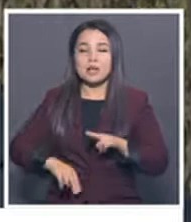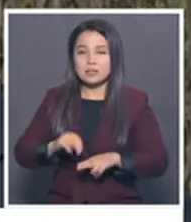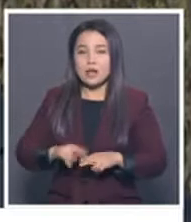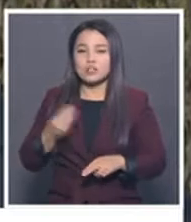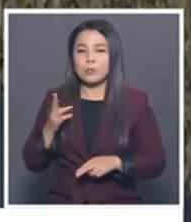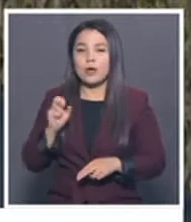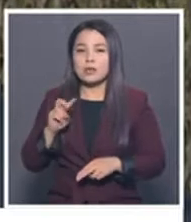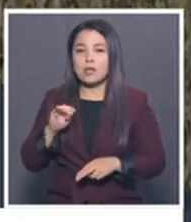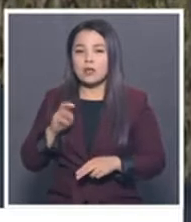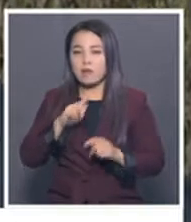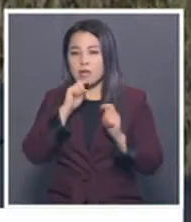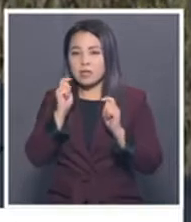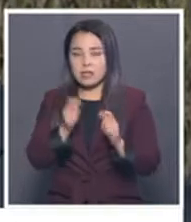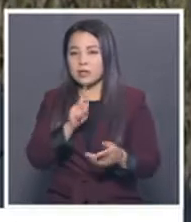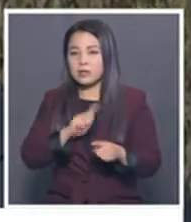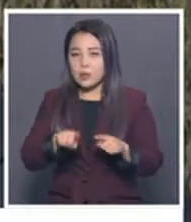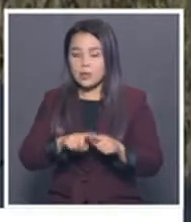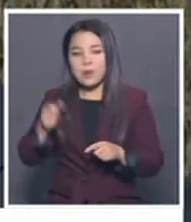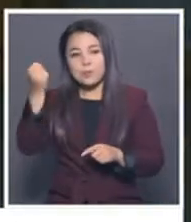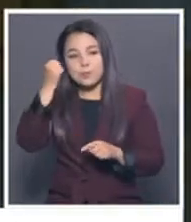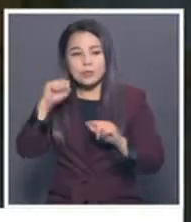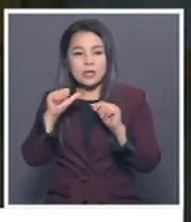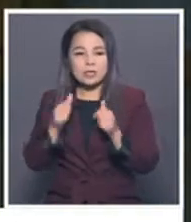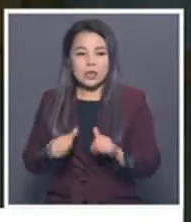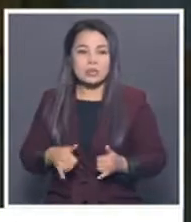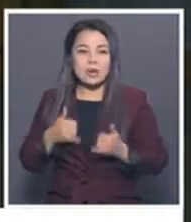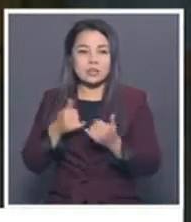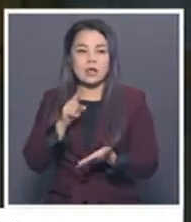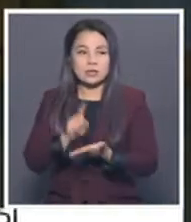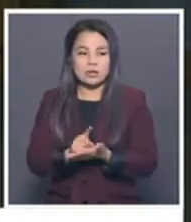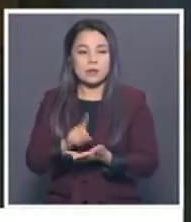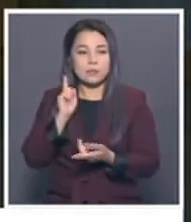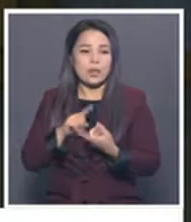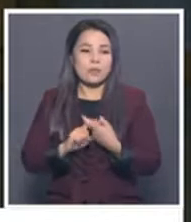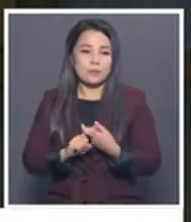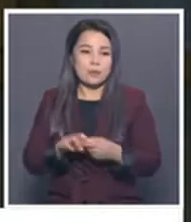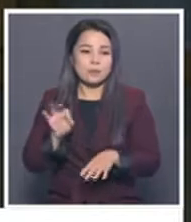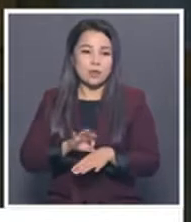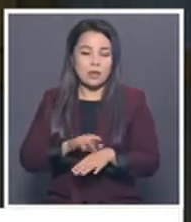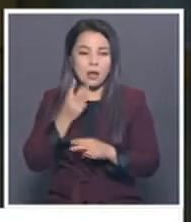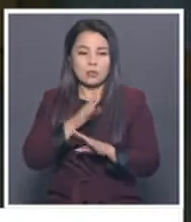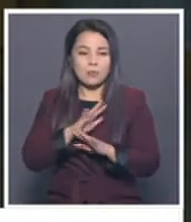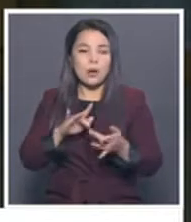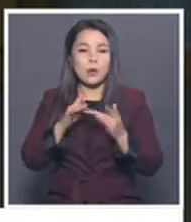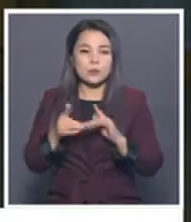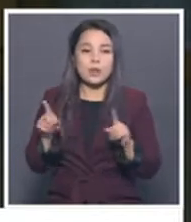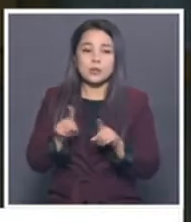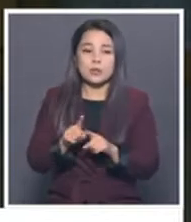Қалдаяқовтың атын береміз деп отырмыз. Ескерткішін қоямыз деп. Енді мына әндетке қарамастан онлайн болса